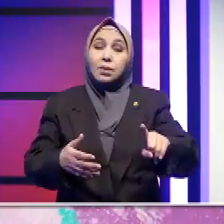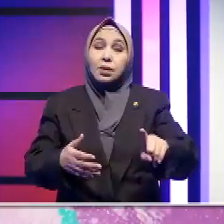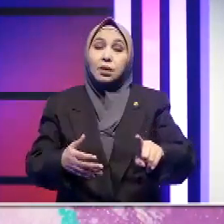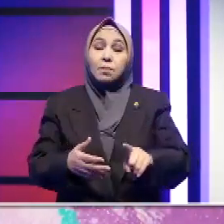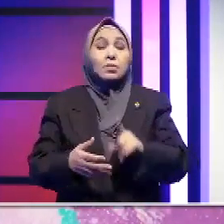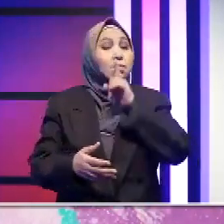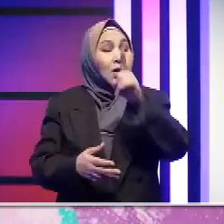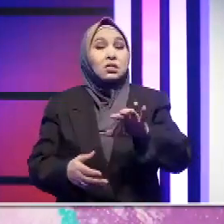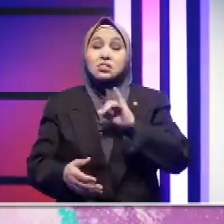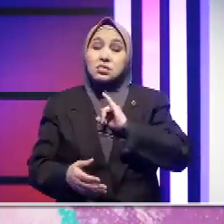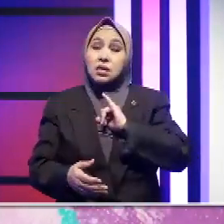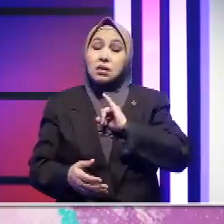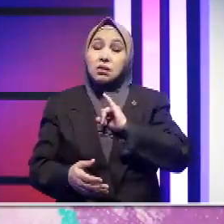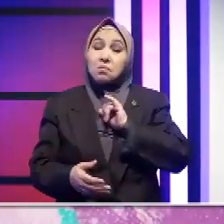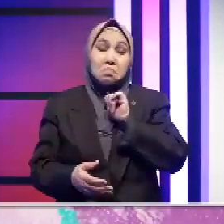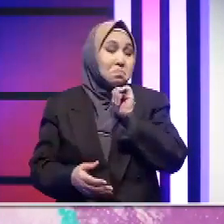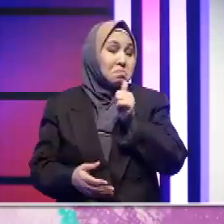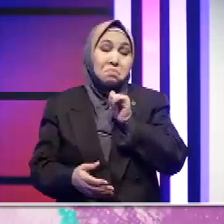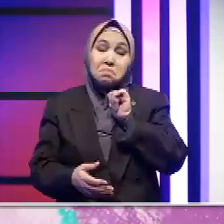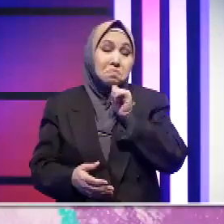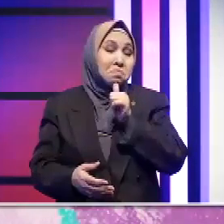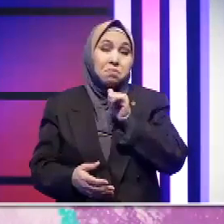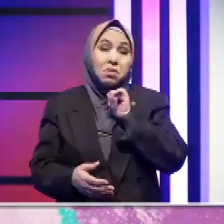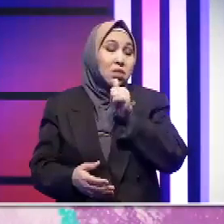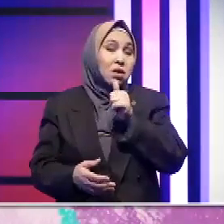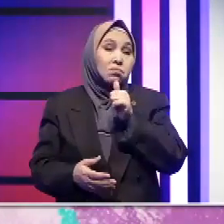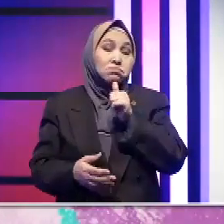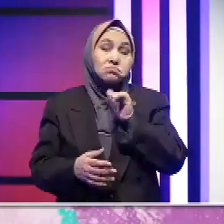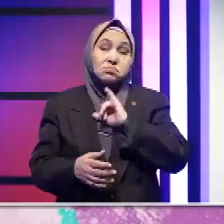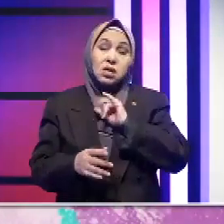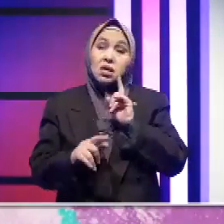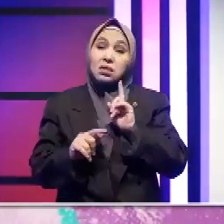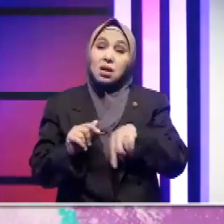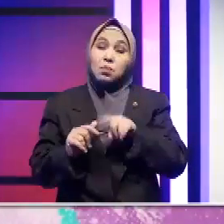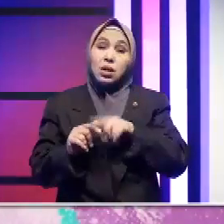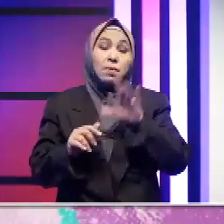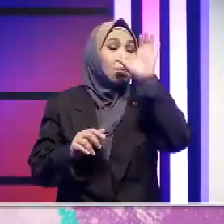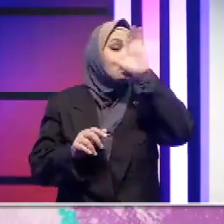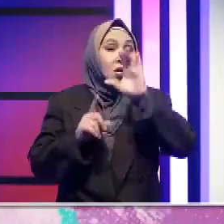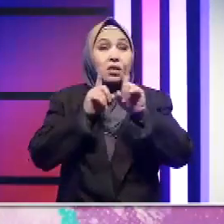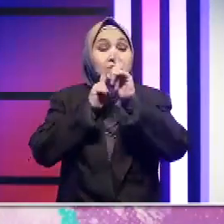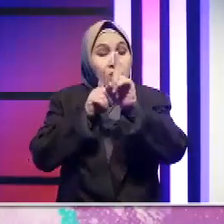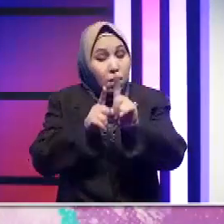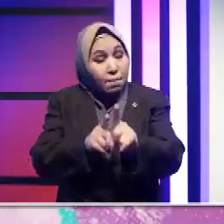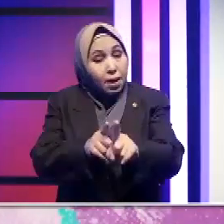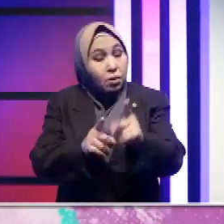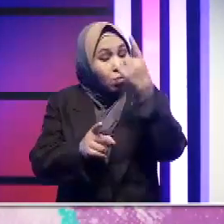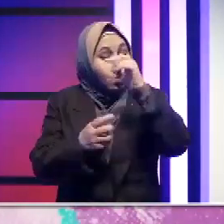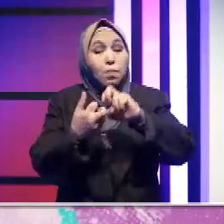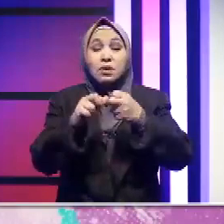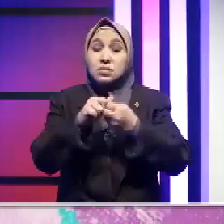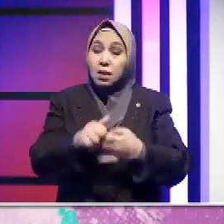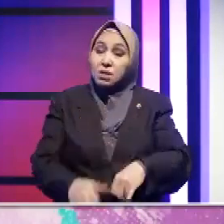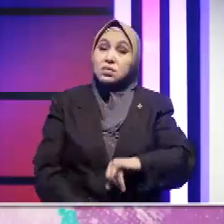Hai Sebenarnya saya tidak kau tidak boleh mencari jawaban untuk masalah-masalah